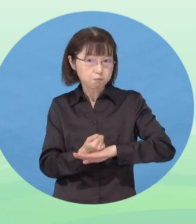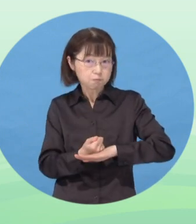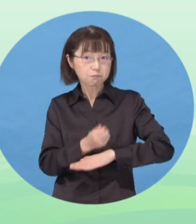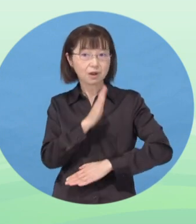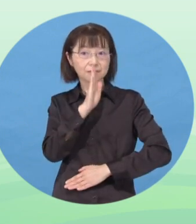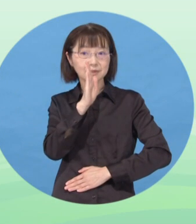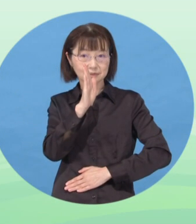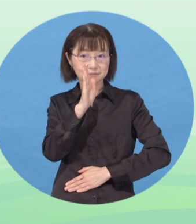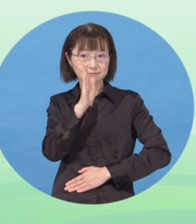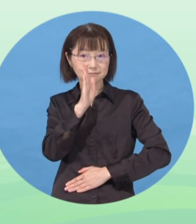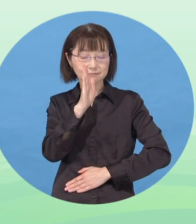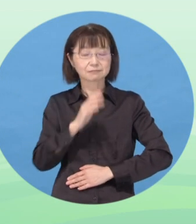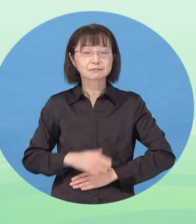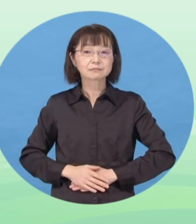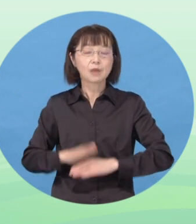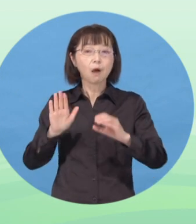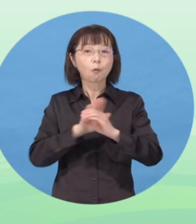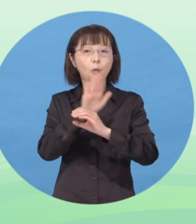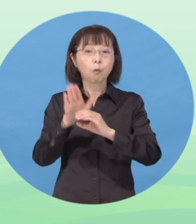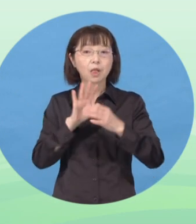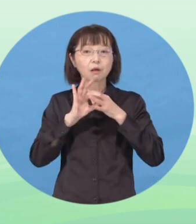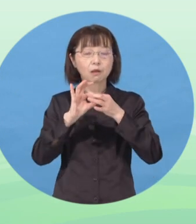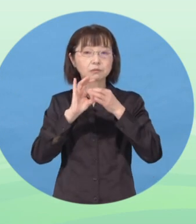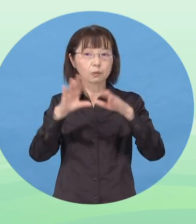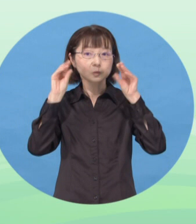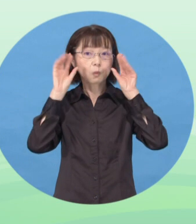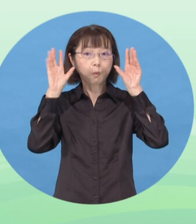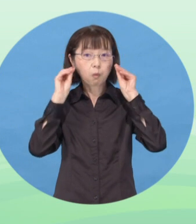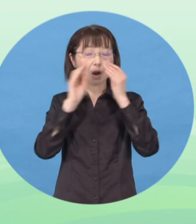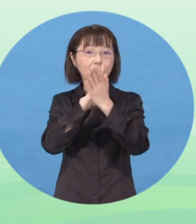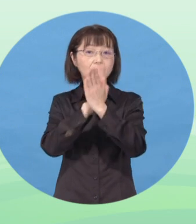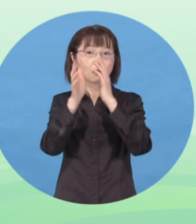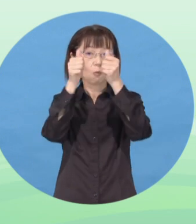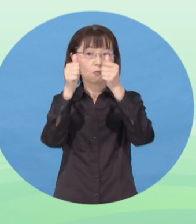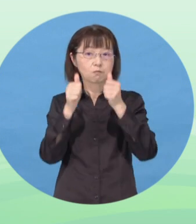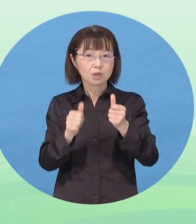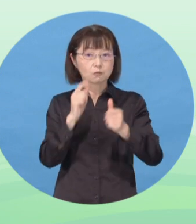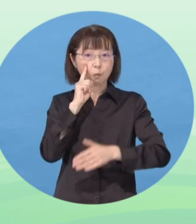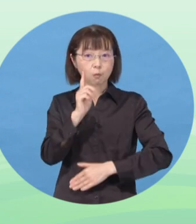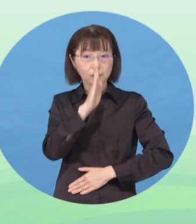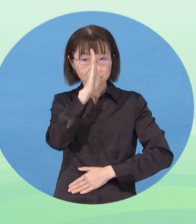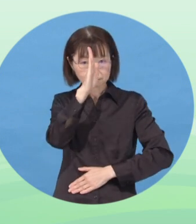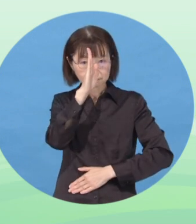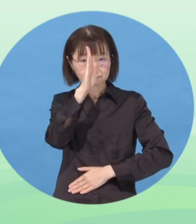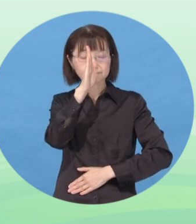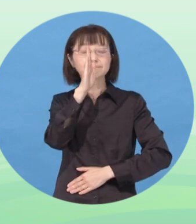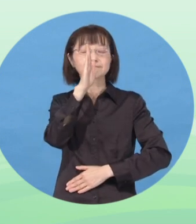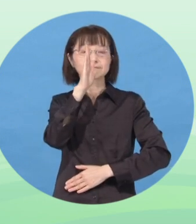新型コロナウイルス感染症の情報は県のホームページをご覧ください。